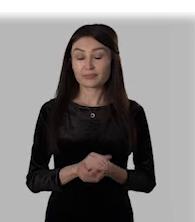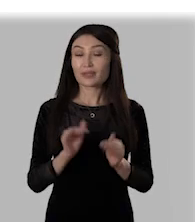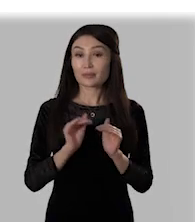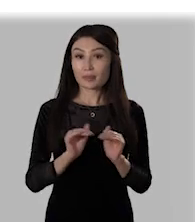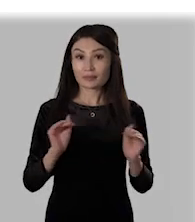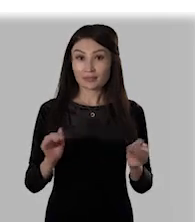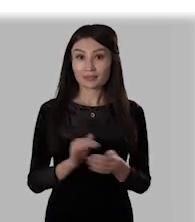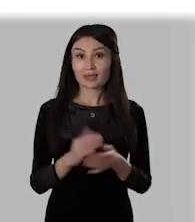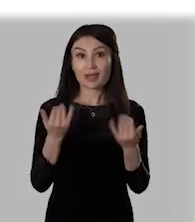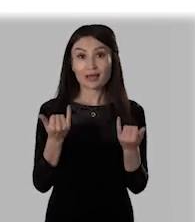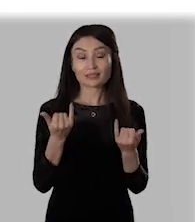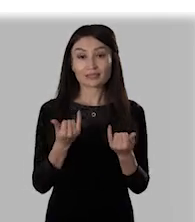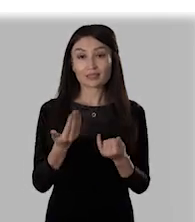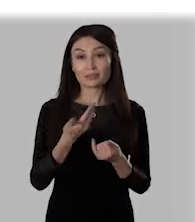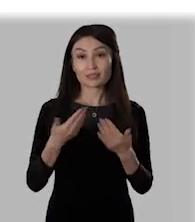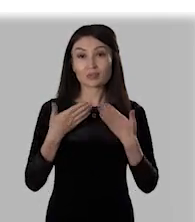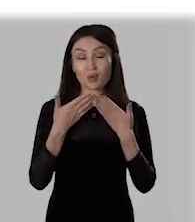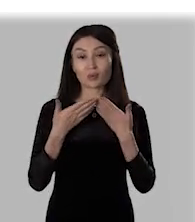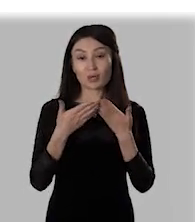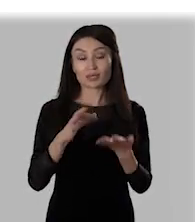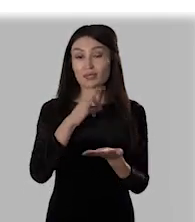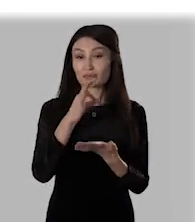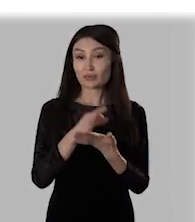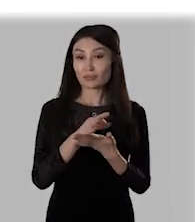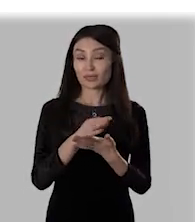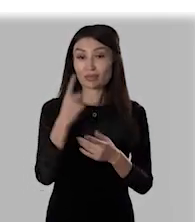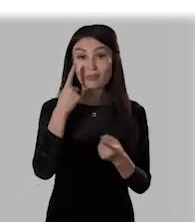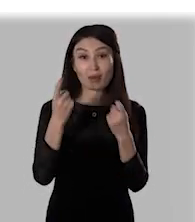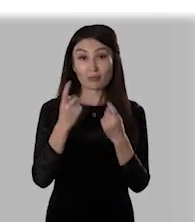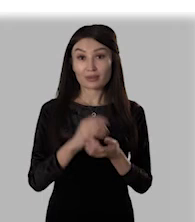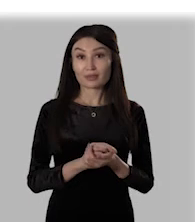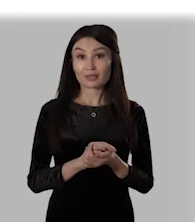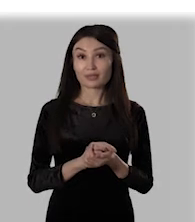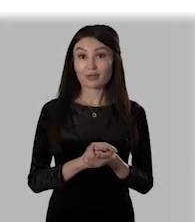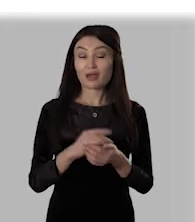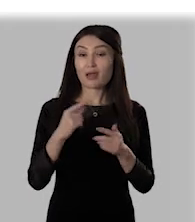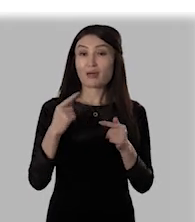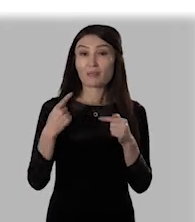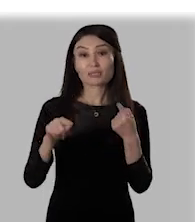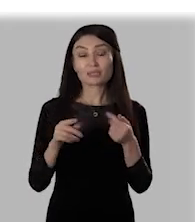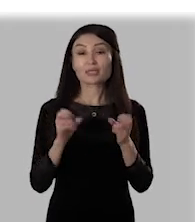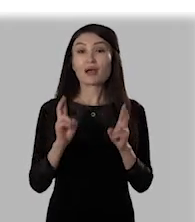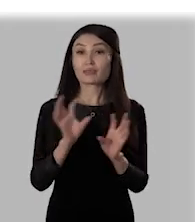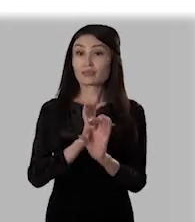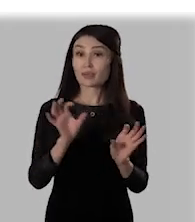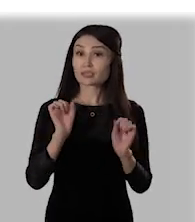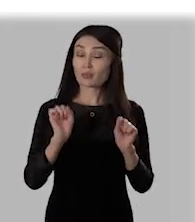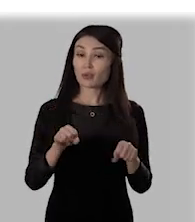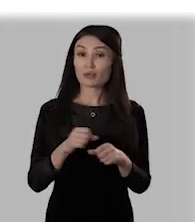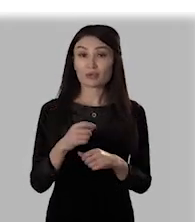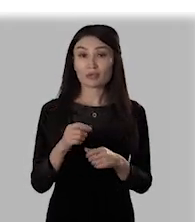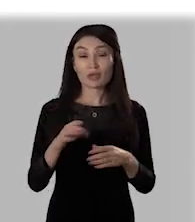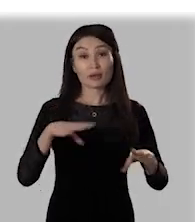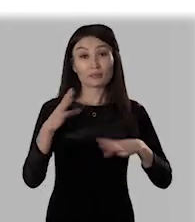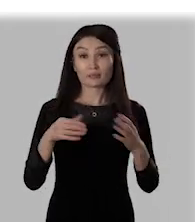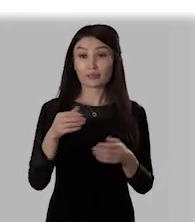Балдар, азыркы биз окуган жана жооп берген маалыматтарды башкача кантип айтса болот? Келгиле